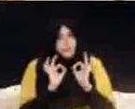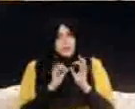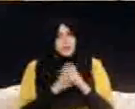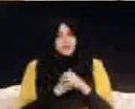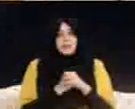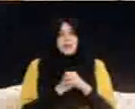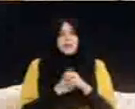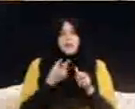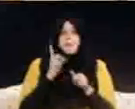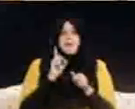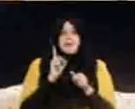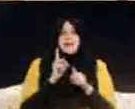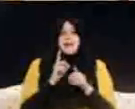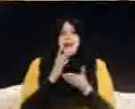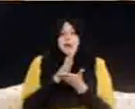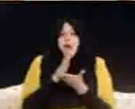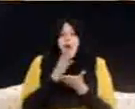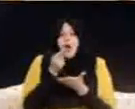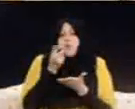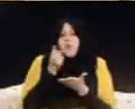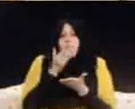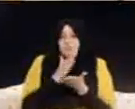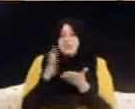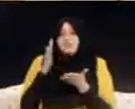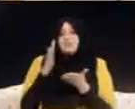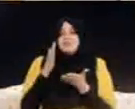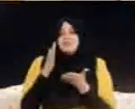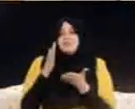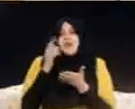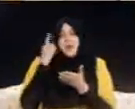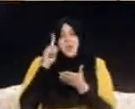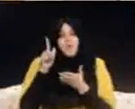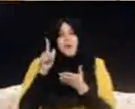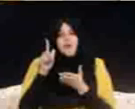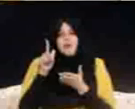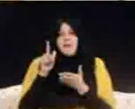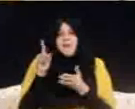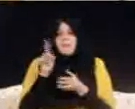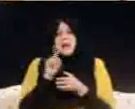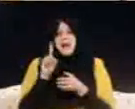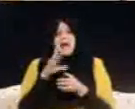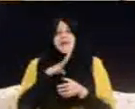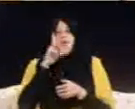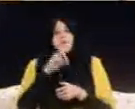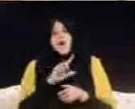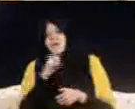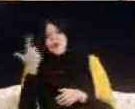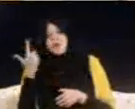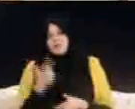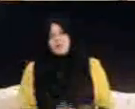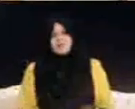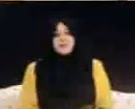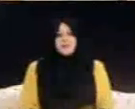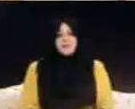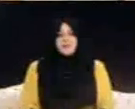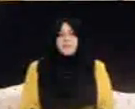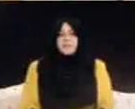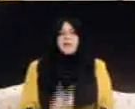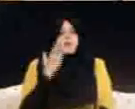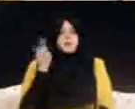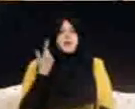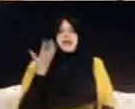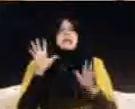بيقين، ولكن خليوا جزء من هذه الزكوات تروح الى غيرهم. اذا كان واحد يخرج مثلا مبلغ